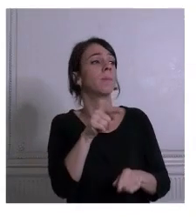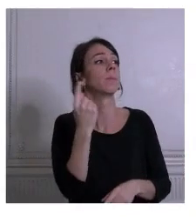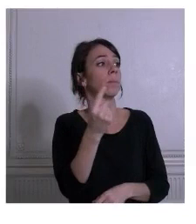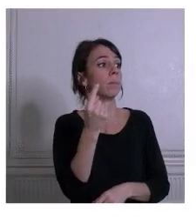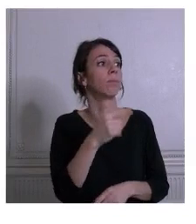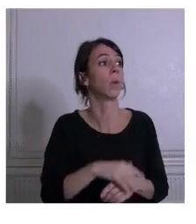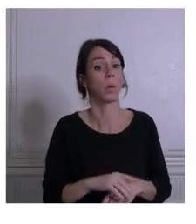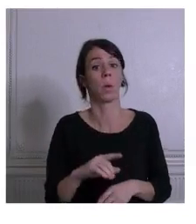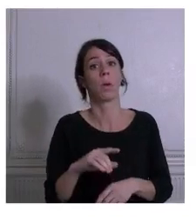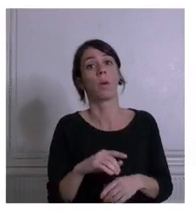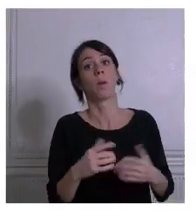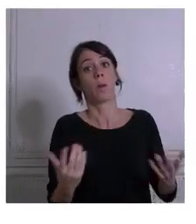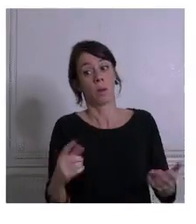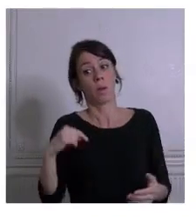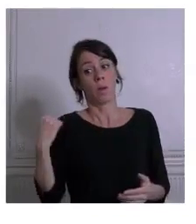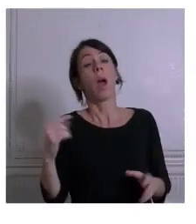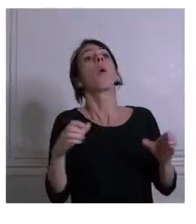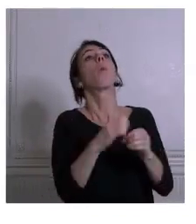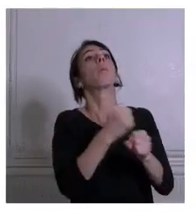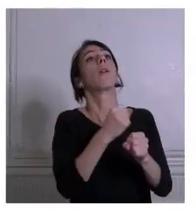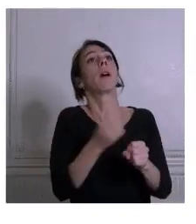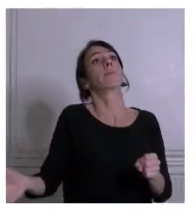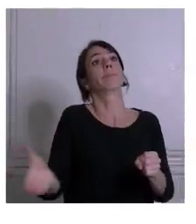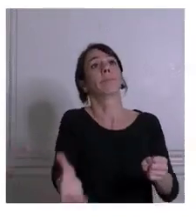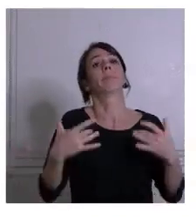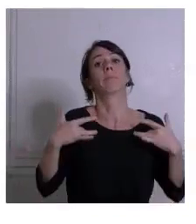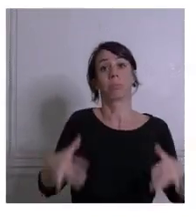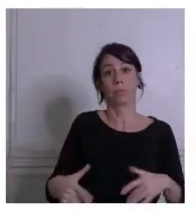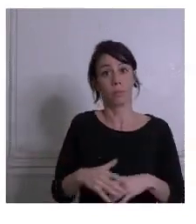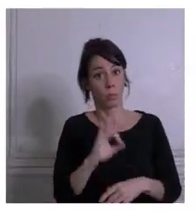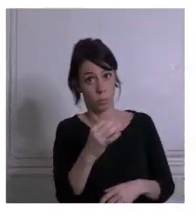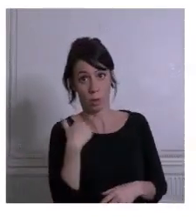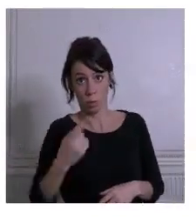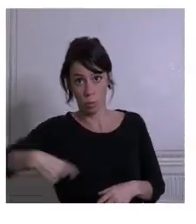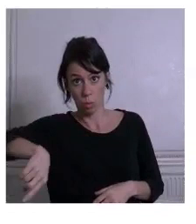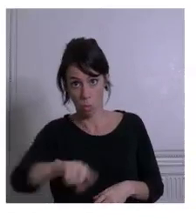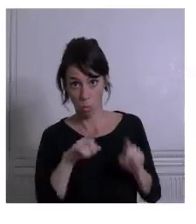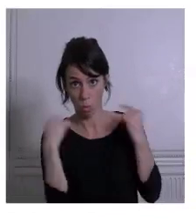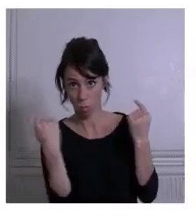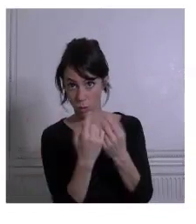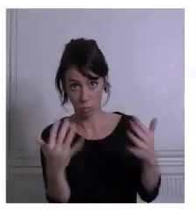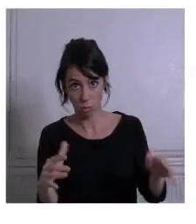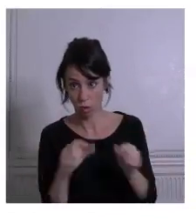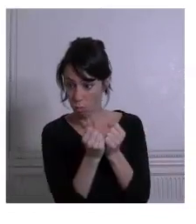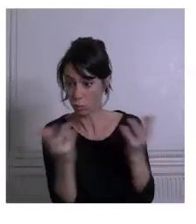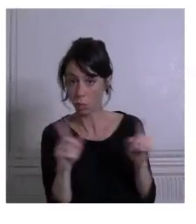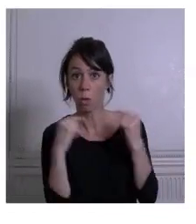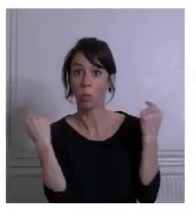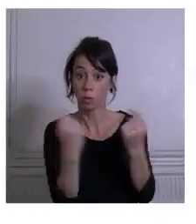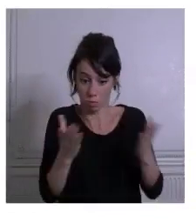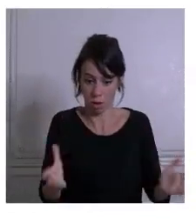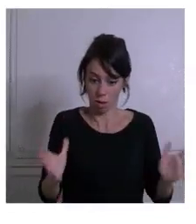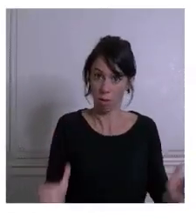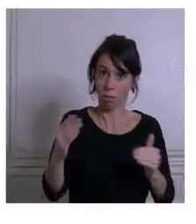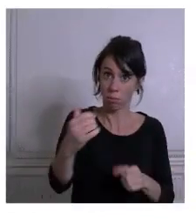du programme du château des arts? La réponse, c'est non. Donc vous ne pouvez pas dire qu'on n'a pas... Vous avez parlé de l'école de musique, c'est bien le château des arts. Non. Ah, bon, donc on l'a fait où,